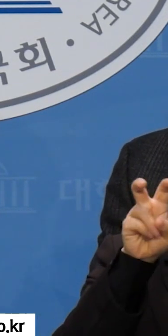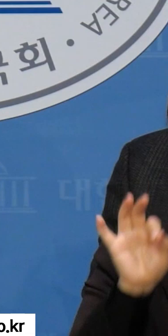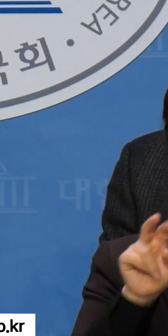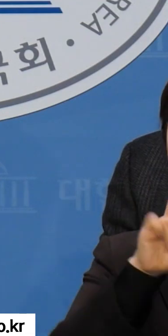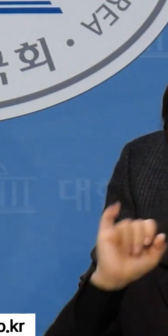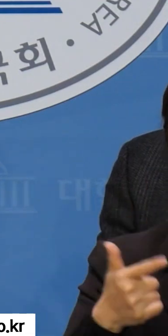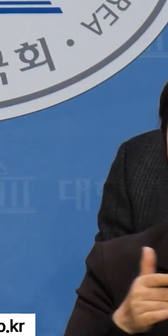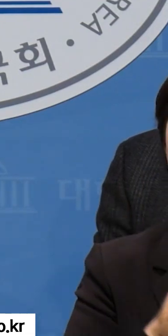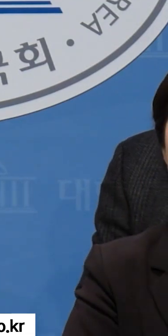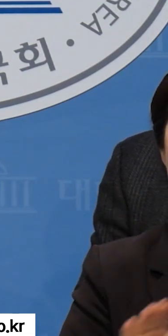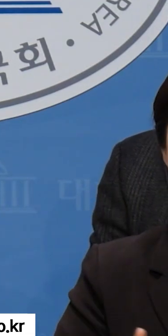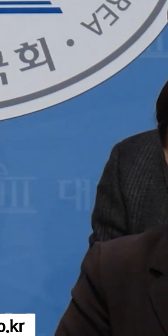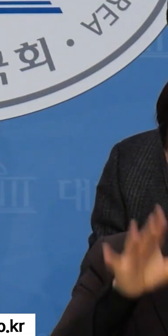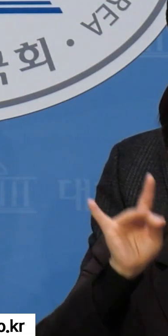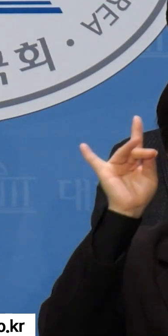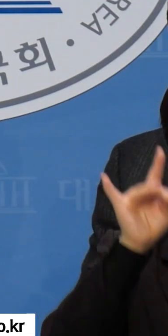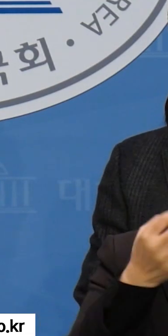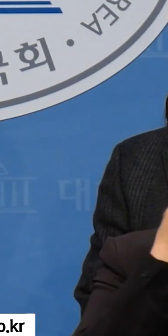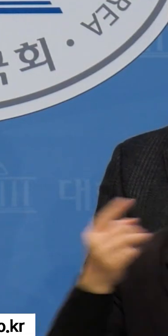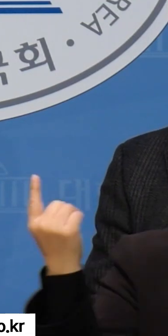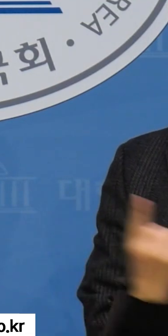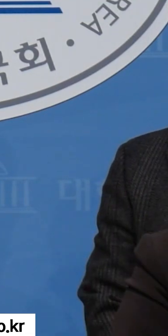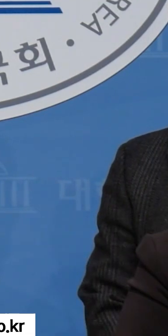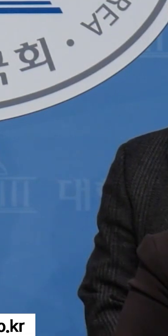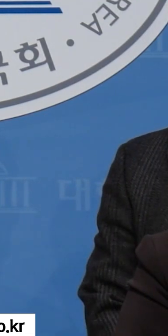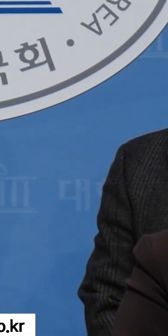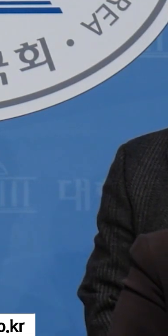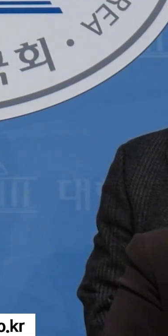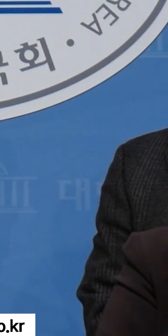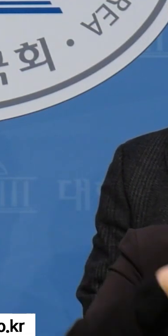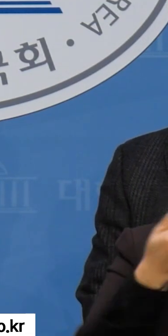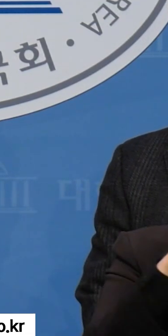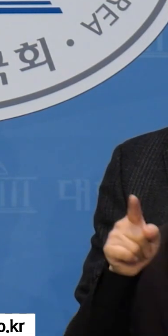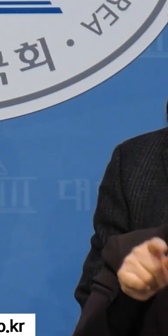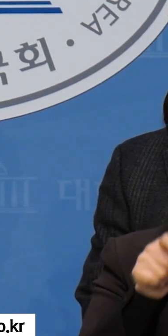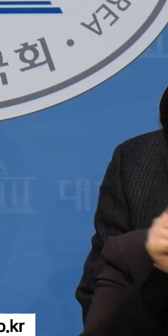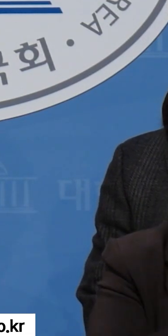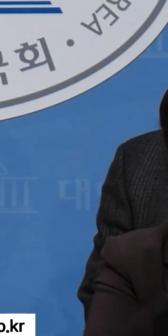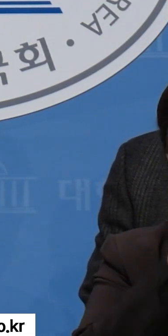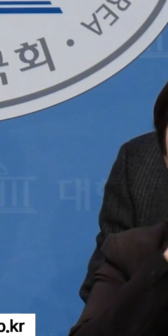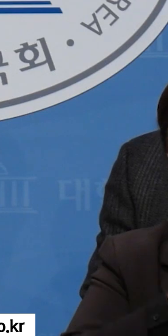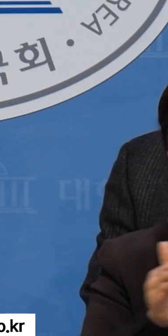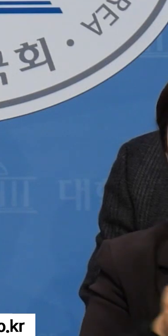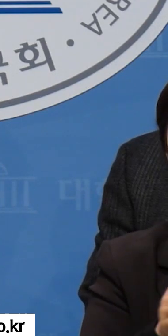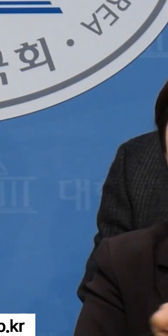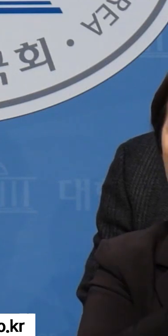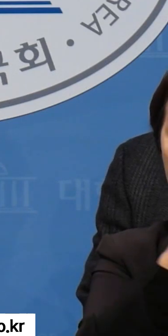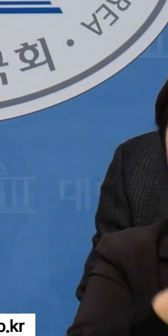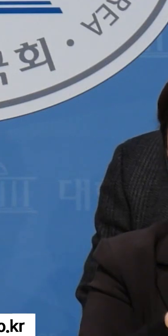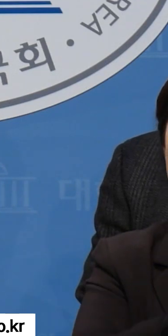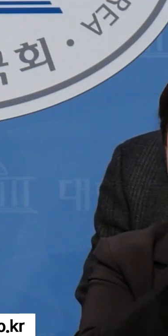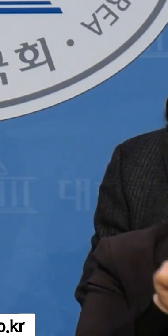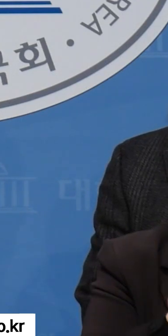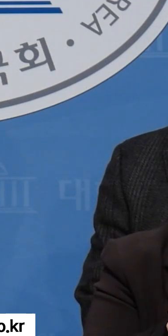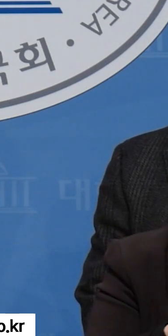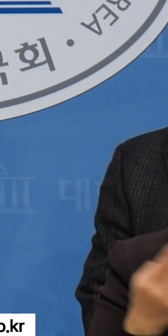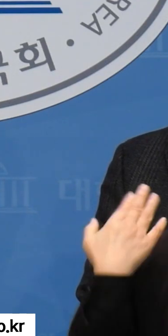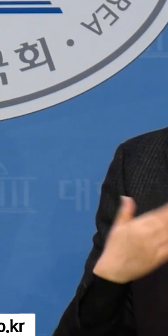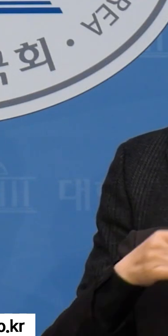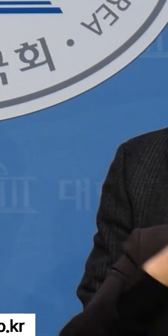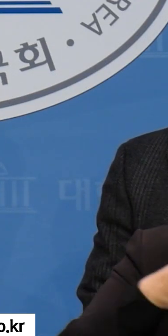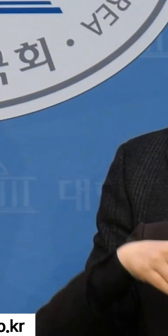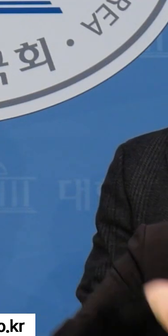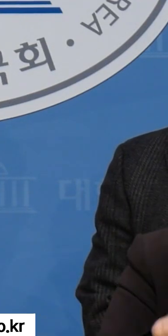와서 고시원에 1년을 살았습니다. 그 후 반지하에 10년 넘게 살고 있습니다. 작년 신림동 반지하가